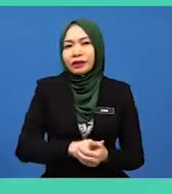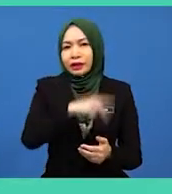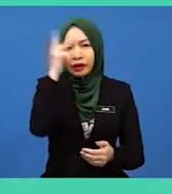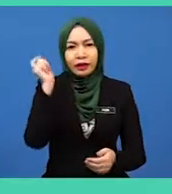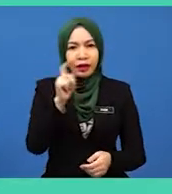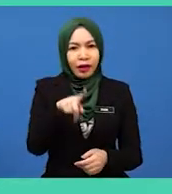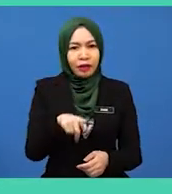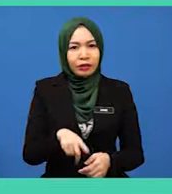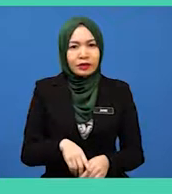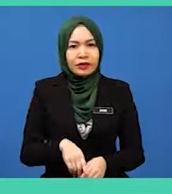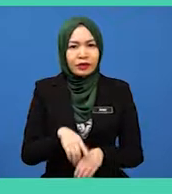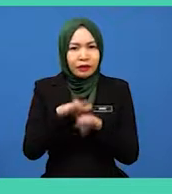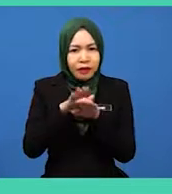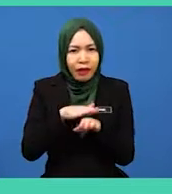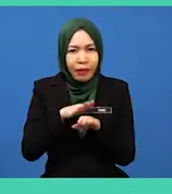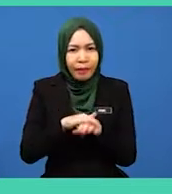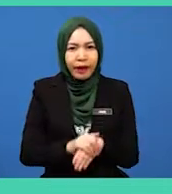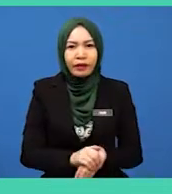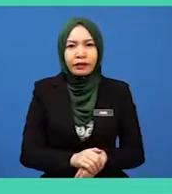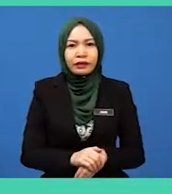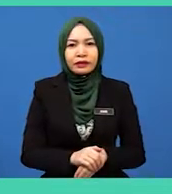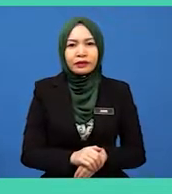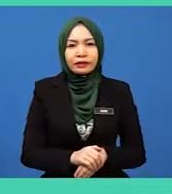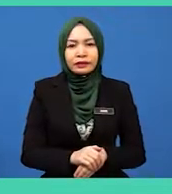berjalan sangat perlahan.